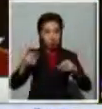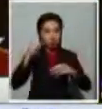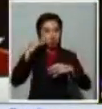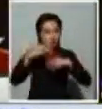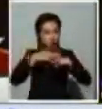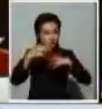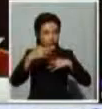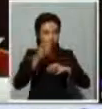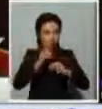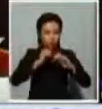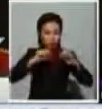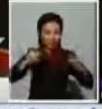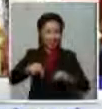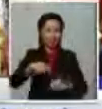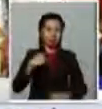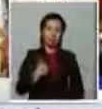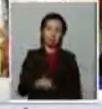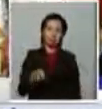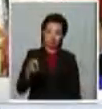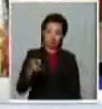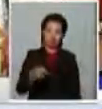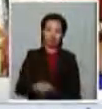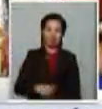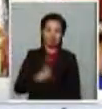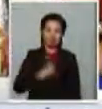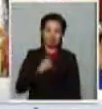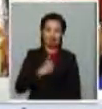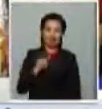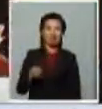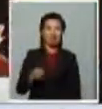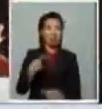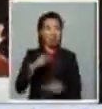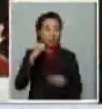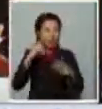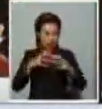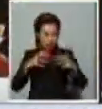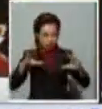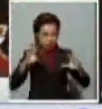อ้ผู้ใหญ่นี่กวนเหมือนกันนะอันนี้เป็น ขน ุ นคร ับ